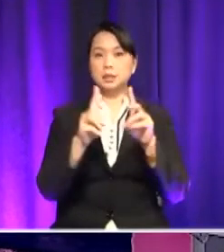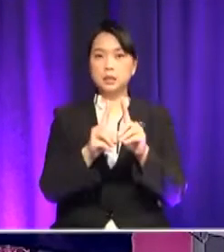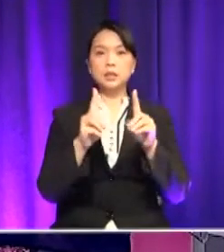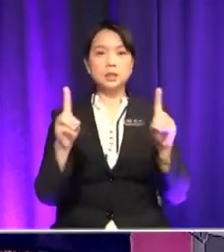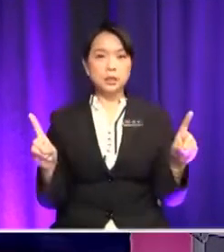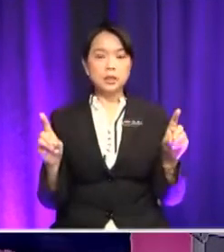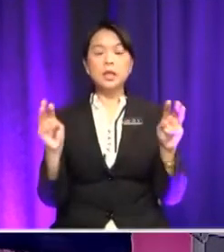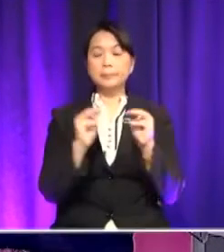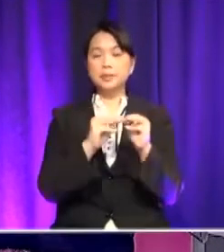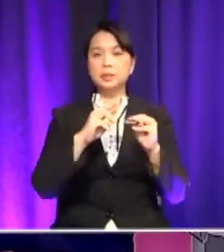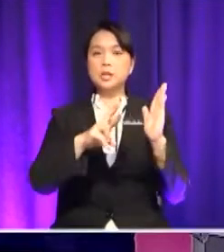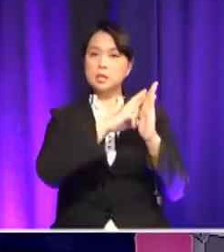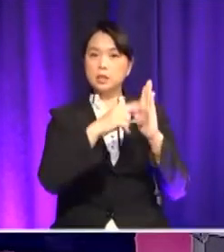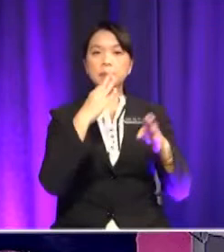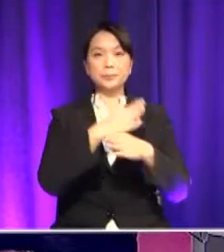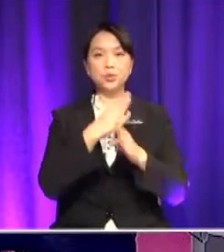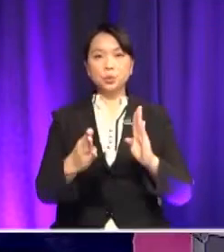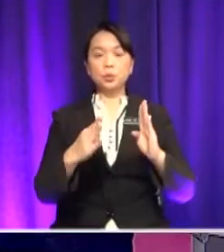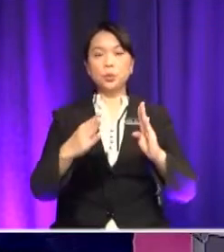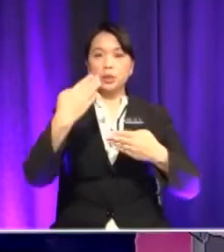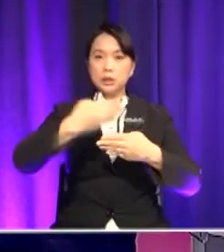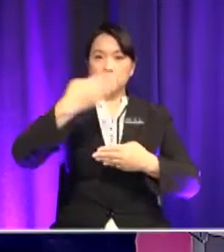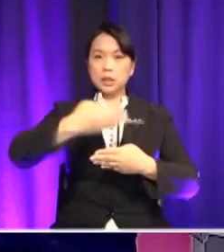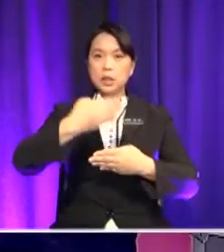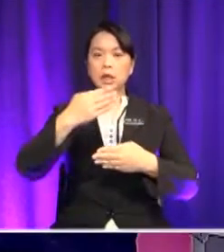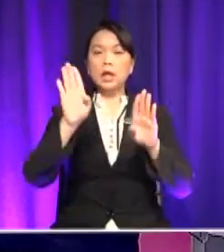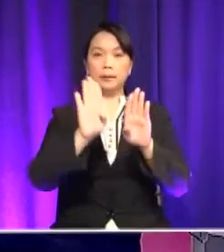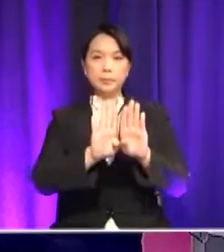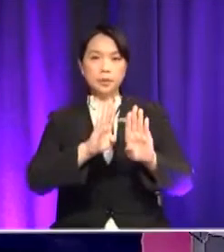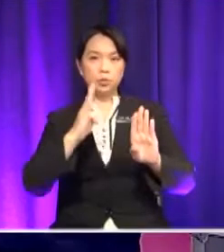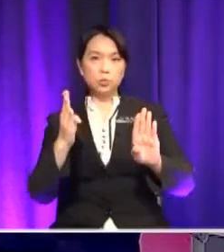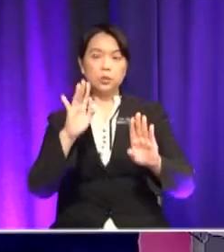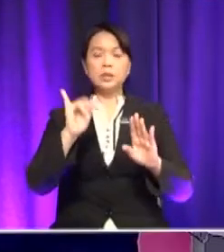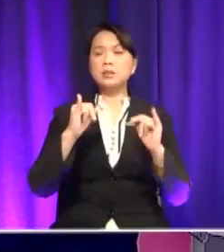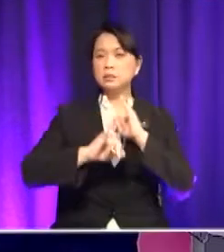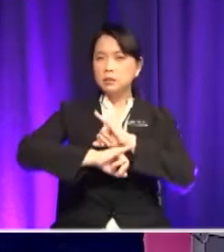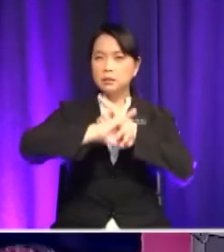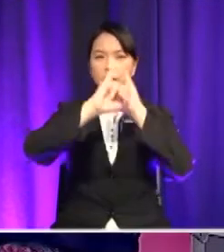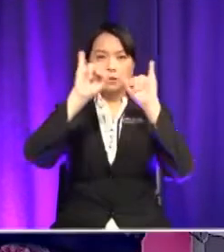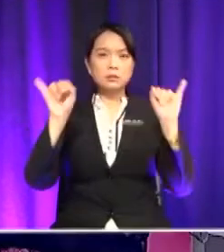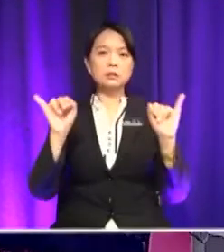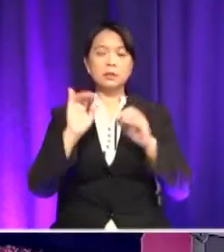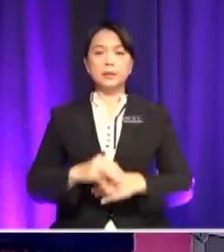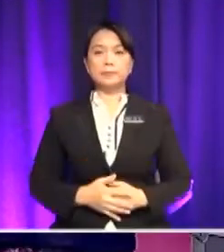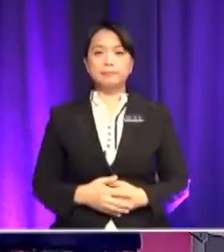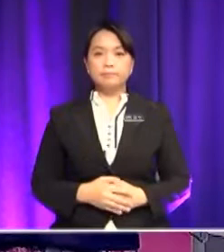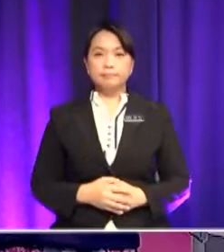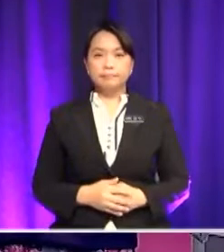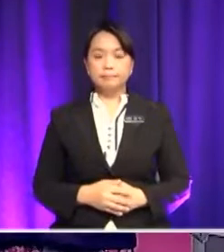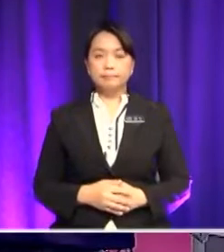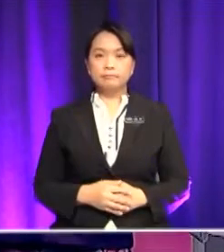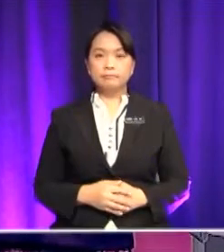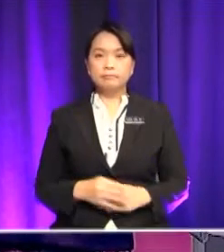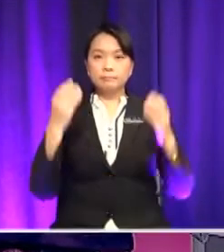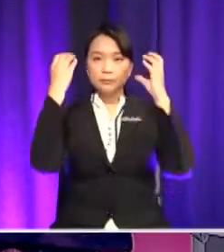bentuk tingkap, pintu, bumbung yang jelas. Okey, yang jelas. Dan cikgu nak tanya lagi, untuk